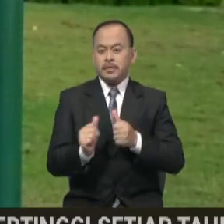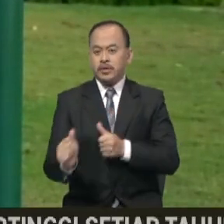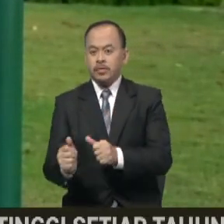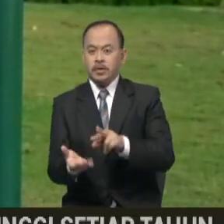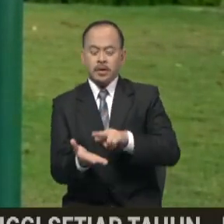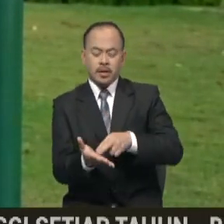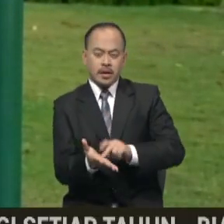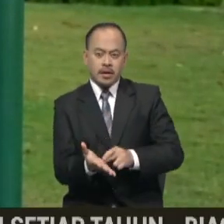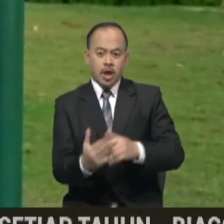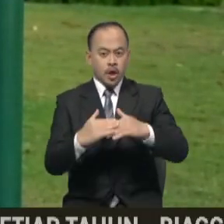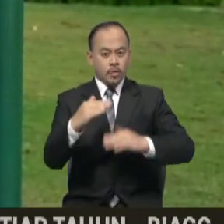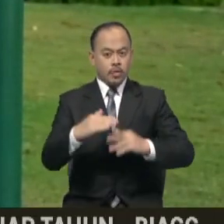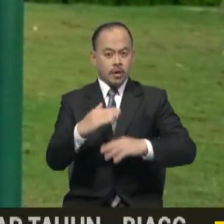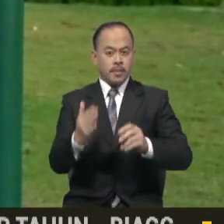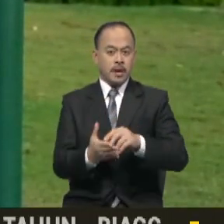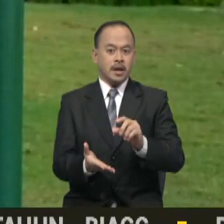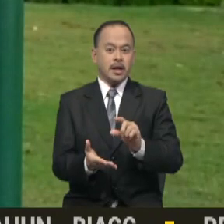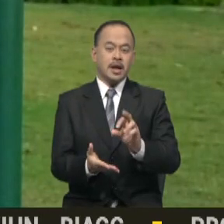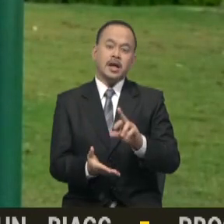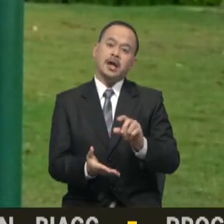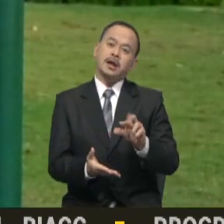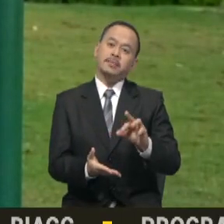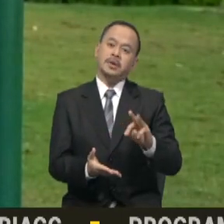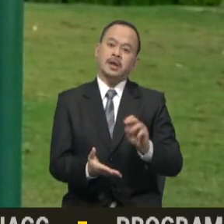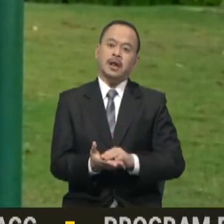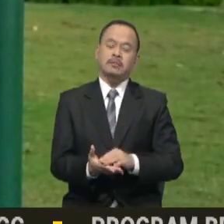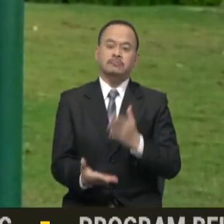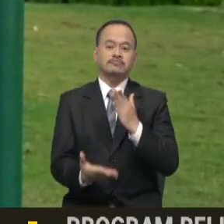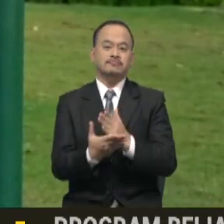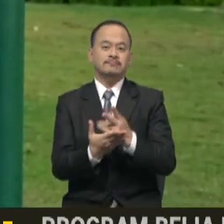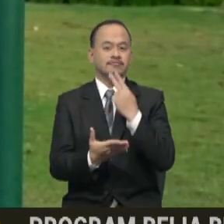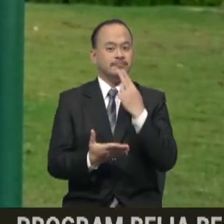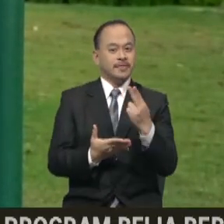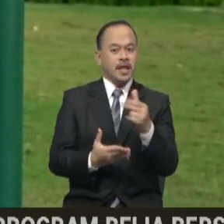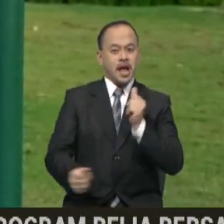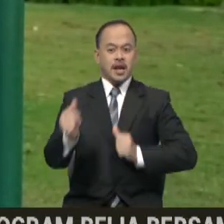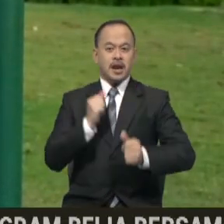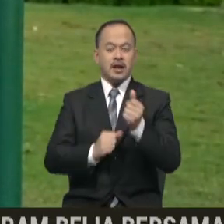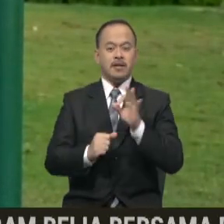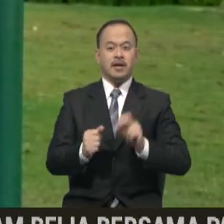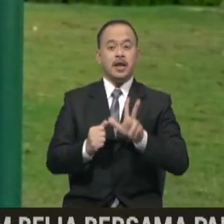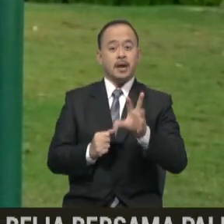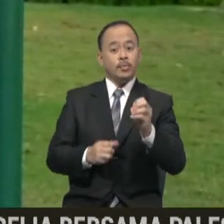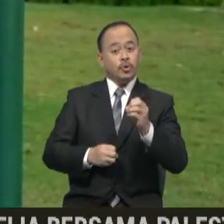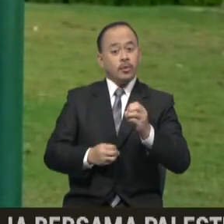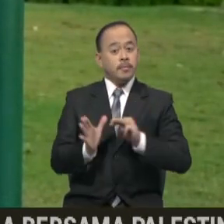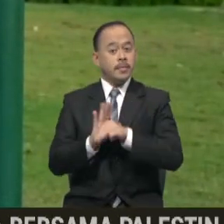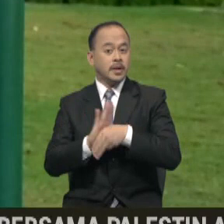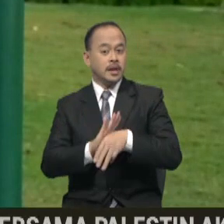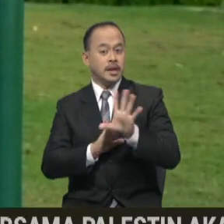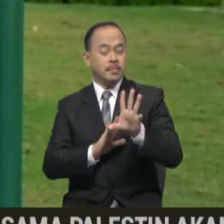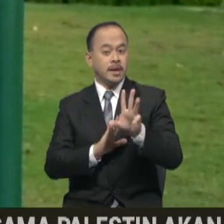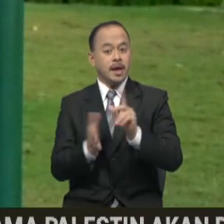ubat-ubatan, kurangkan pengambilan garam dan berhenti merokok. Mengamalkan aktiviti senaman 30 minit 5 kali seminggu